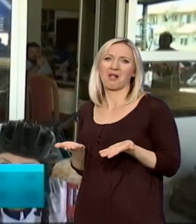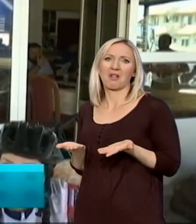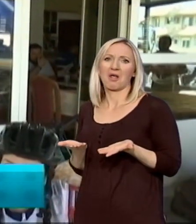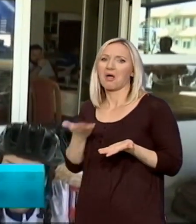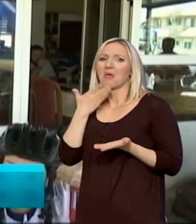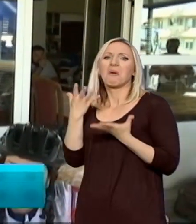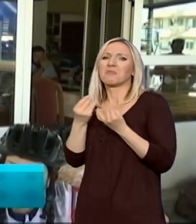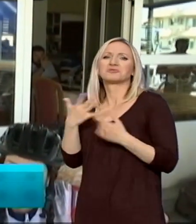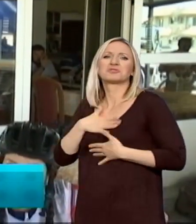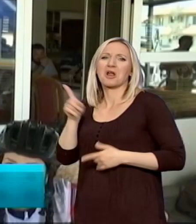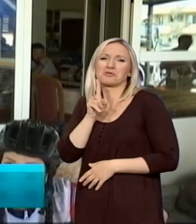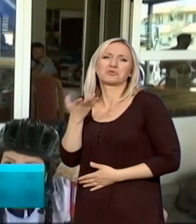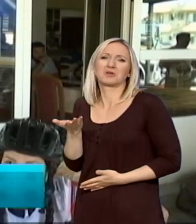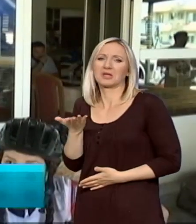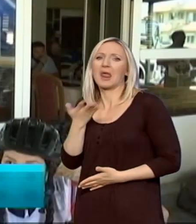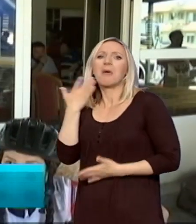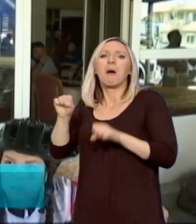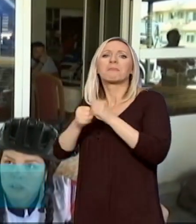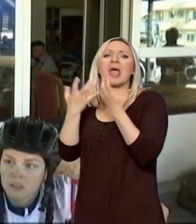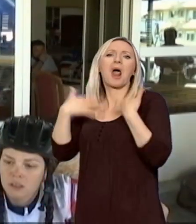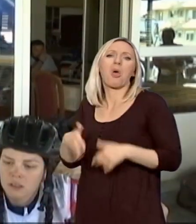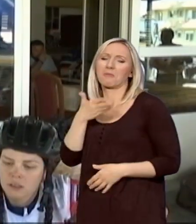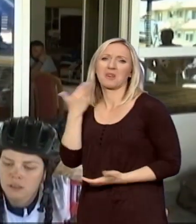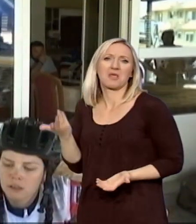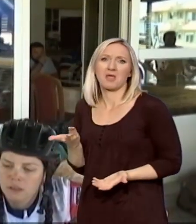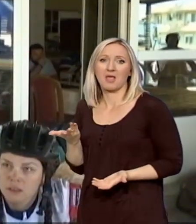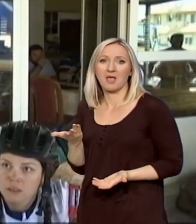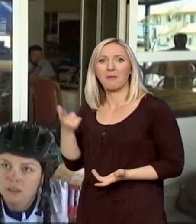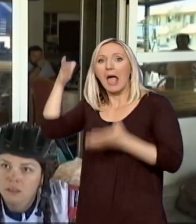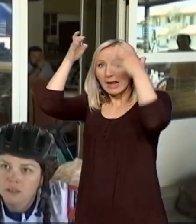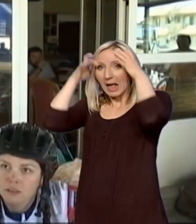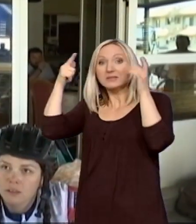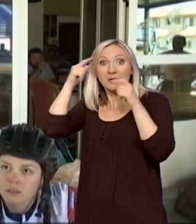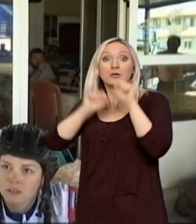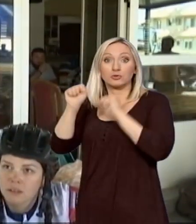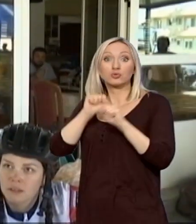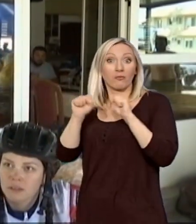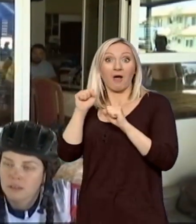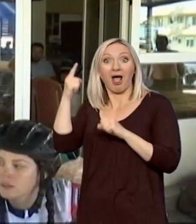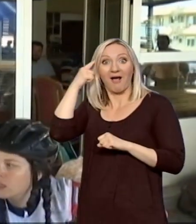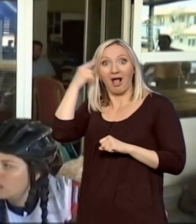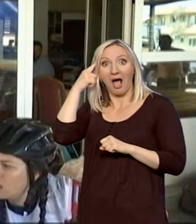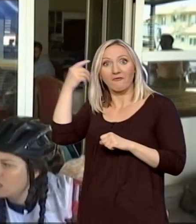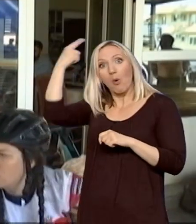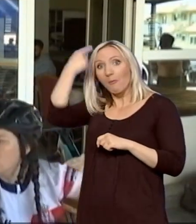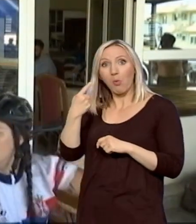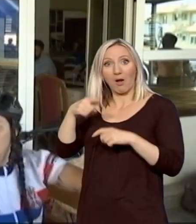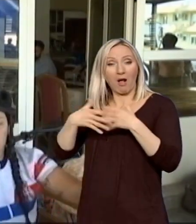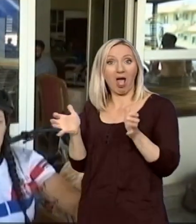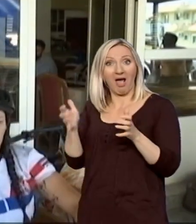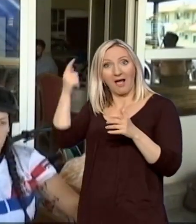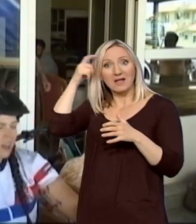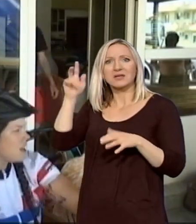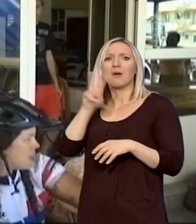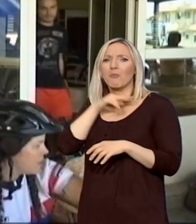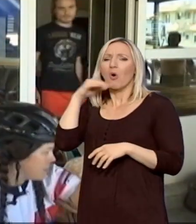bilo previše strašno, nije bilo tačnije preloma. Inače, kaciga mi se čuvala glavu, pukla je kaciga. Imala sam jake bolove dok